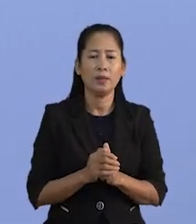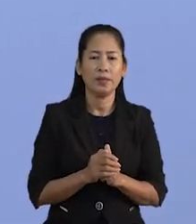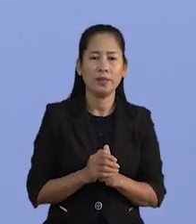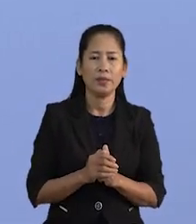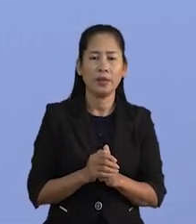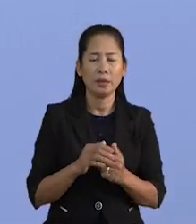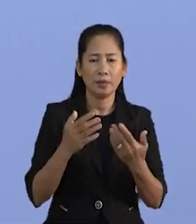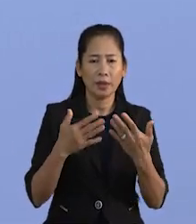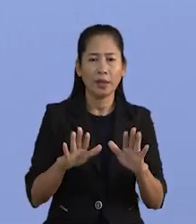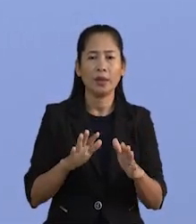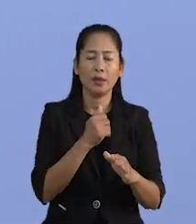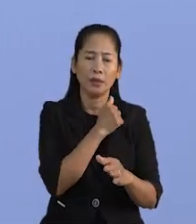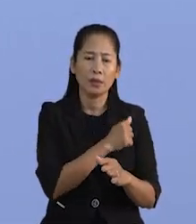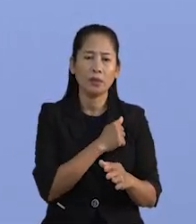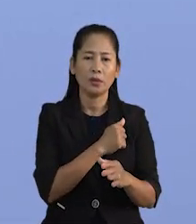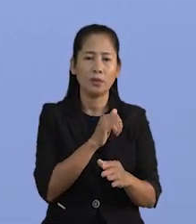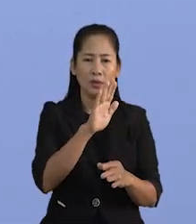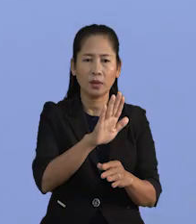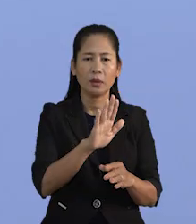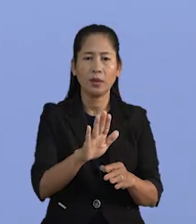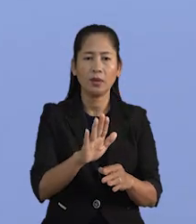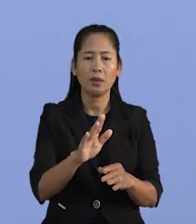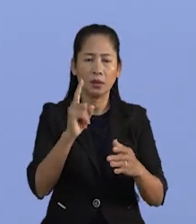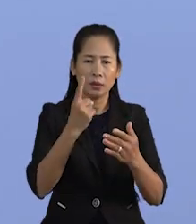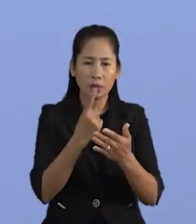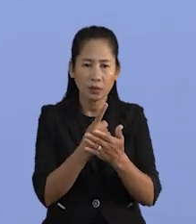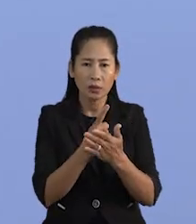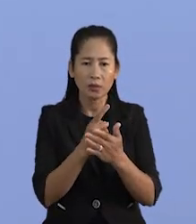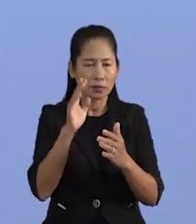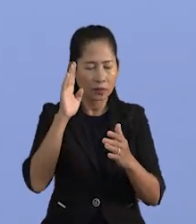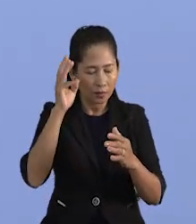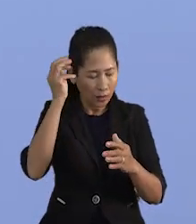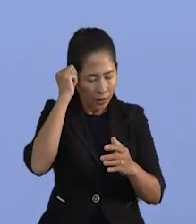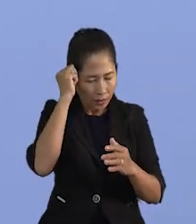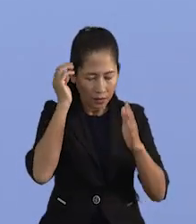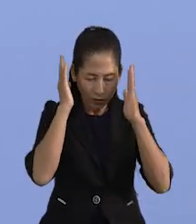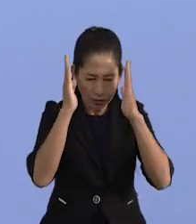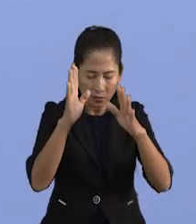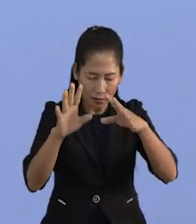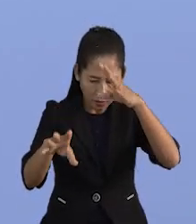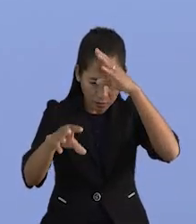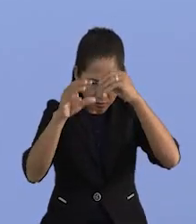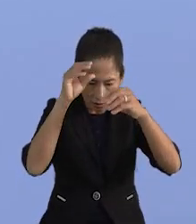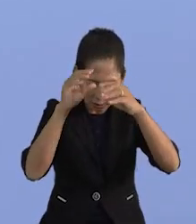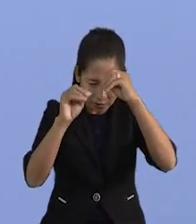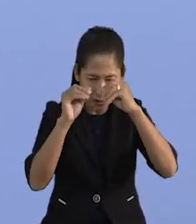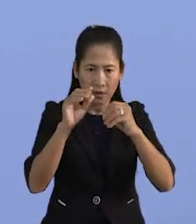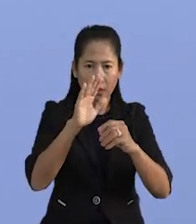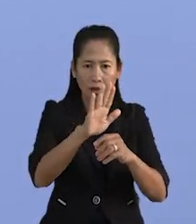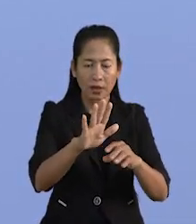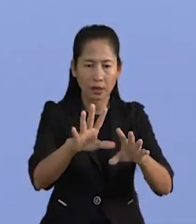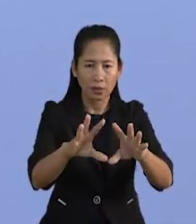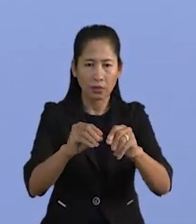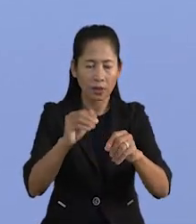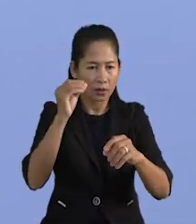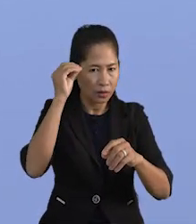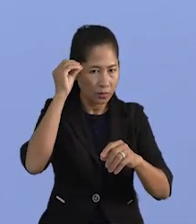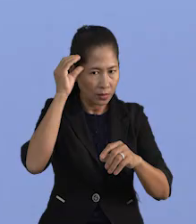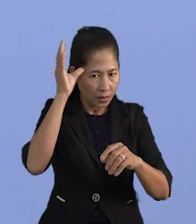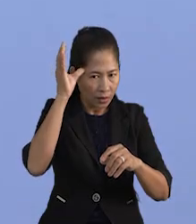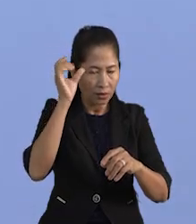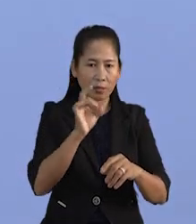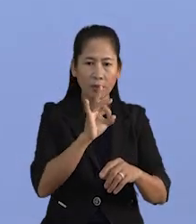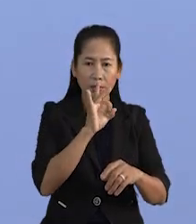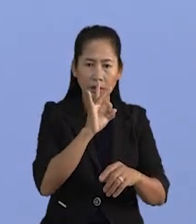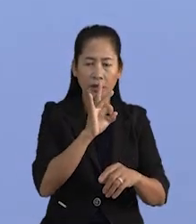នហើយក៏សូមឲ្យកូនចូលរួមដោយស្មារតីយកចិត្តទុកដាក់ក្នុងការរៀនសូត្រទៅកូនអាចទទួលបានចំណេះដឹង